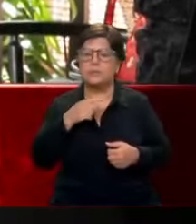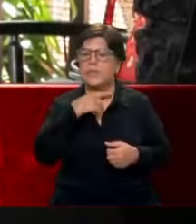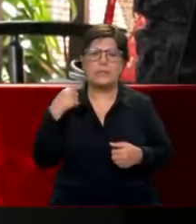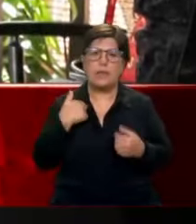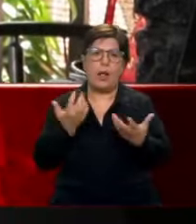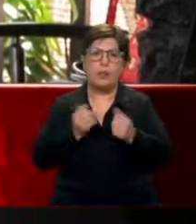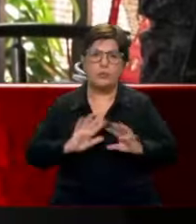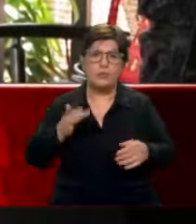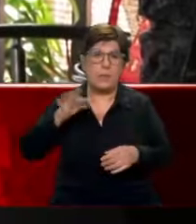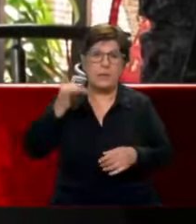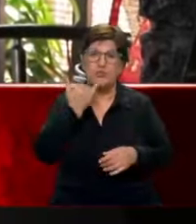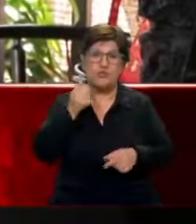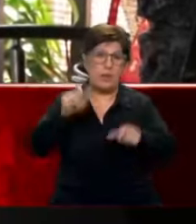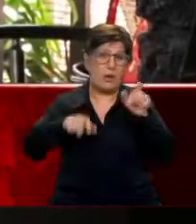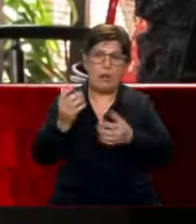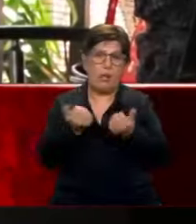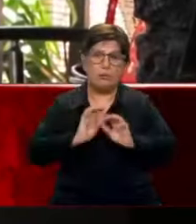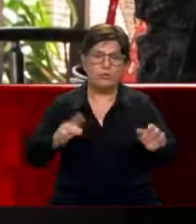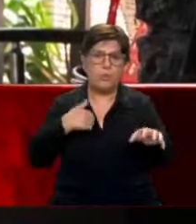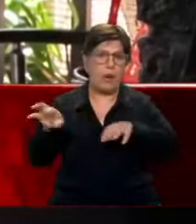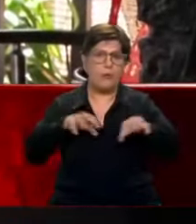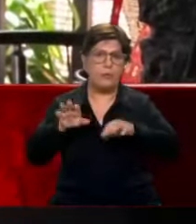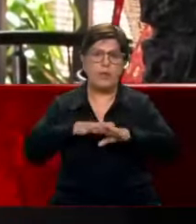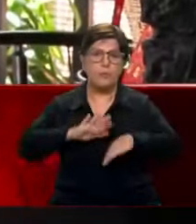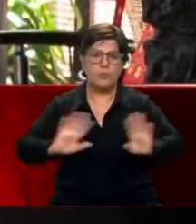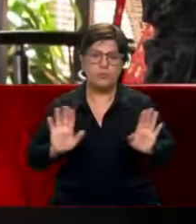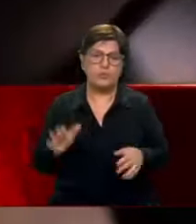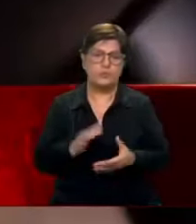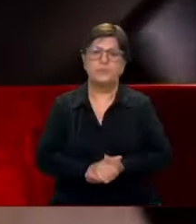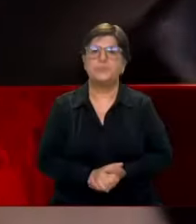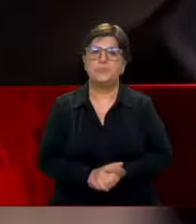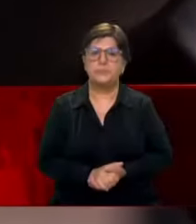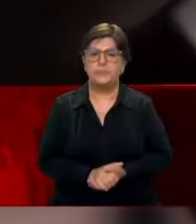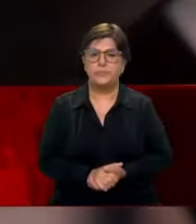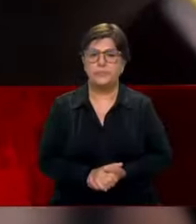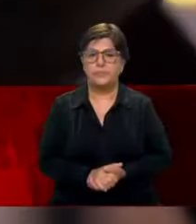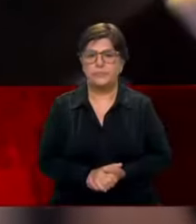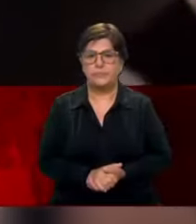almıyoruz. Özellikle yabancı müşterilerden ayrım yapmıyoruz. Türk, yabancı hepsi aynı bizim için.